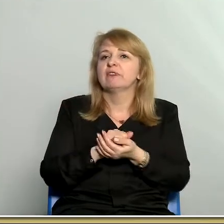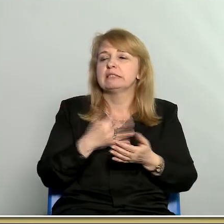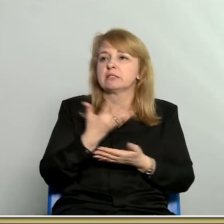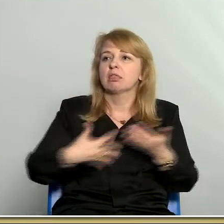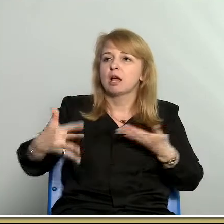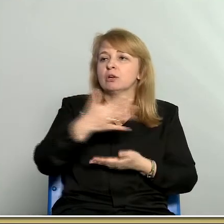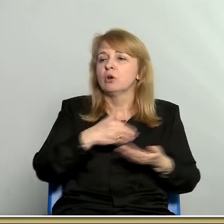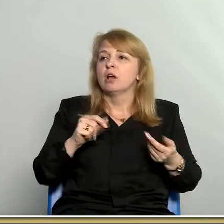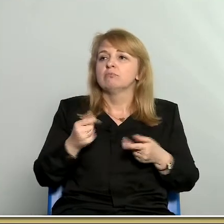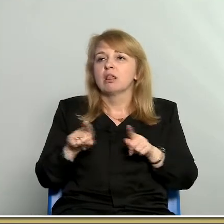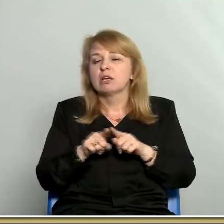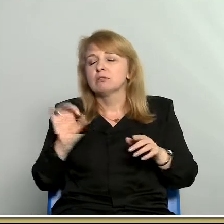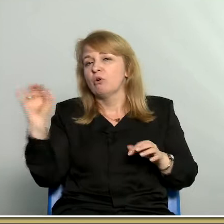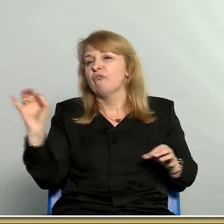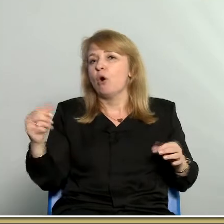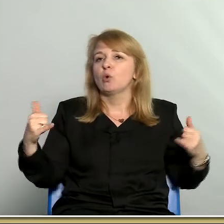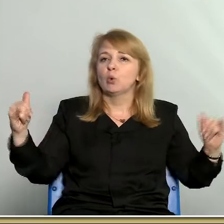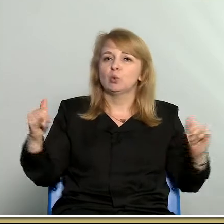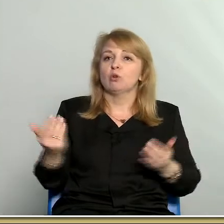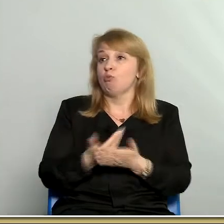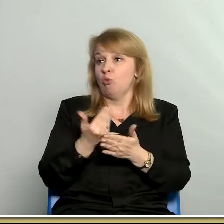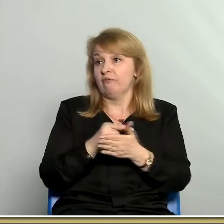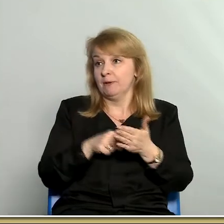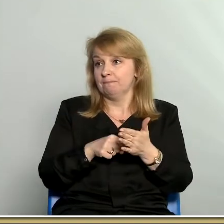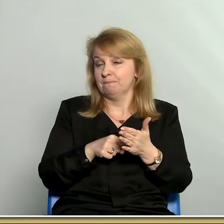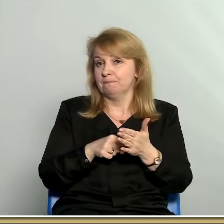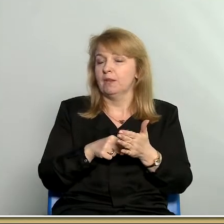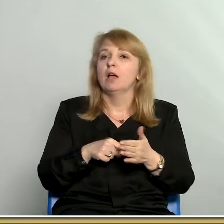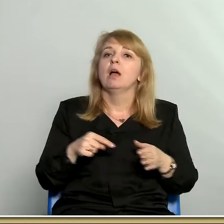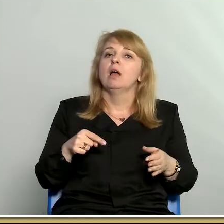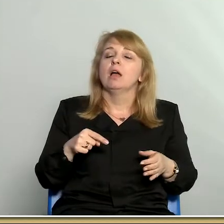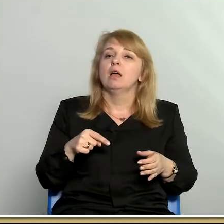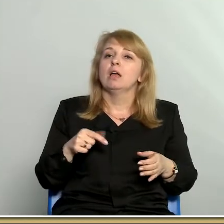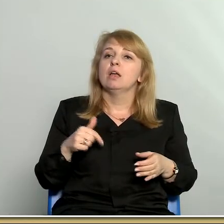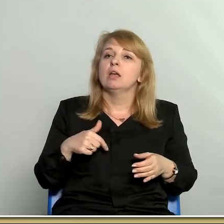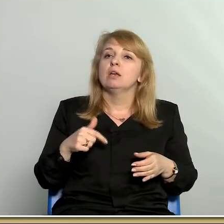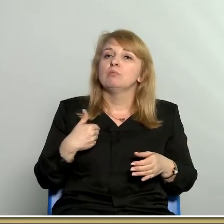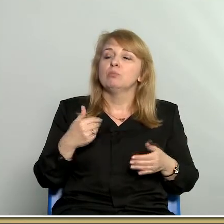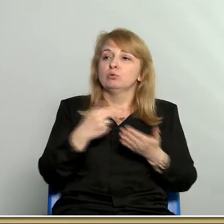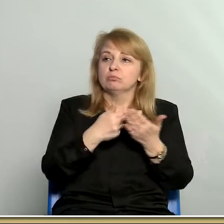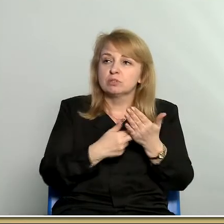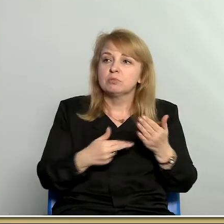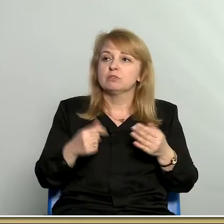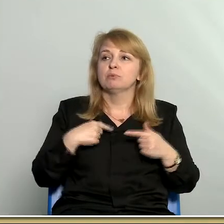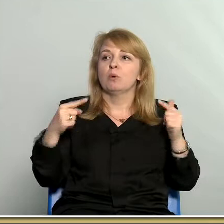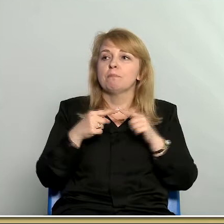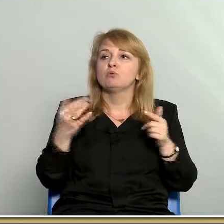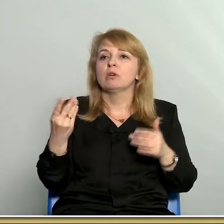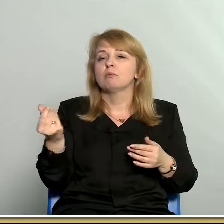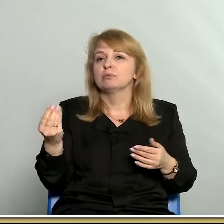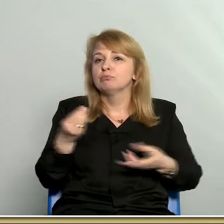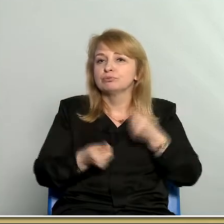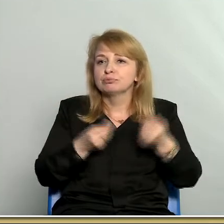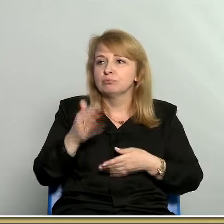regionalne inwestycje terytorialne, czyli nowa rzecz w tym okresie programowania z przypisaniem i alokacją kwot